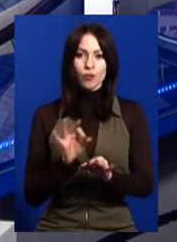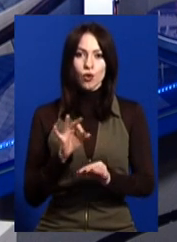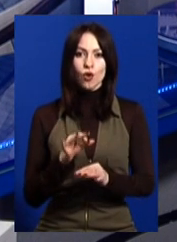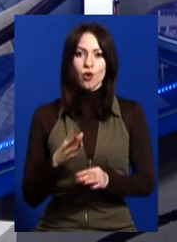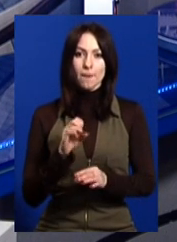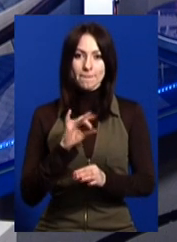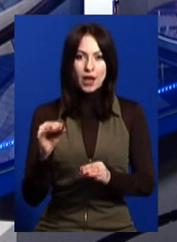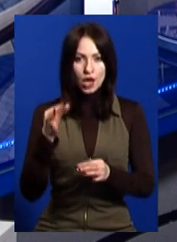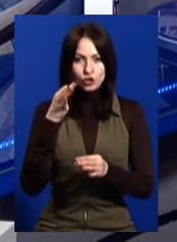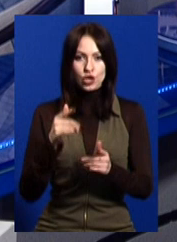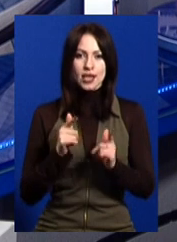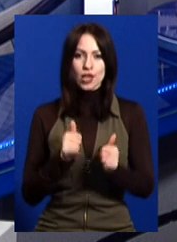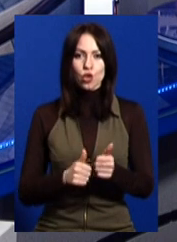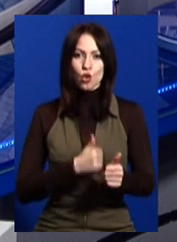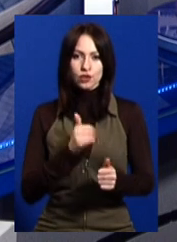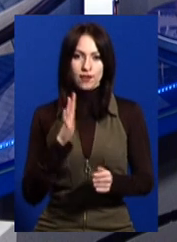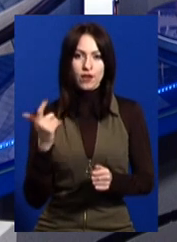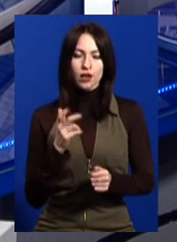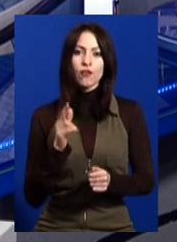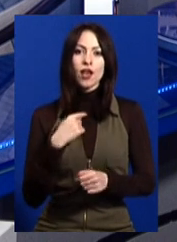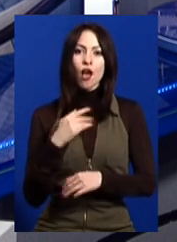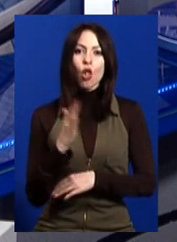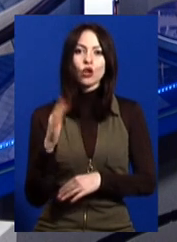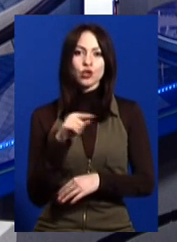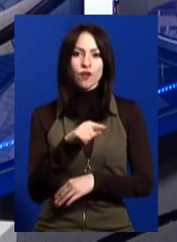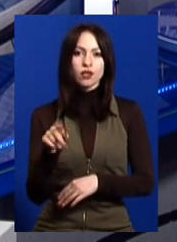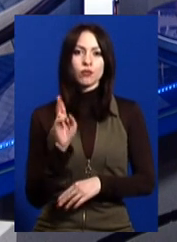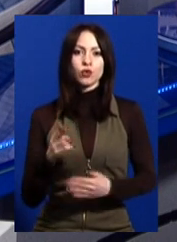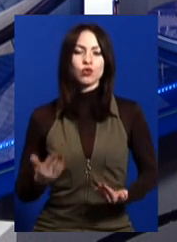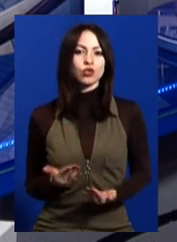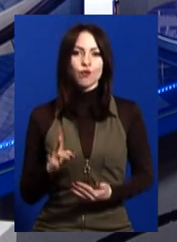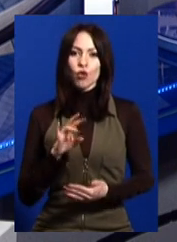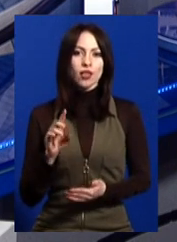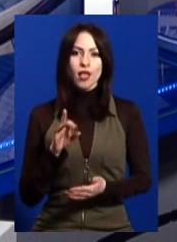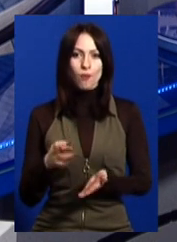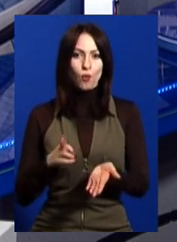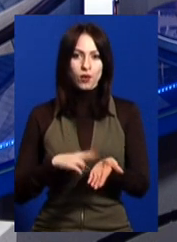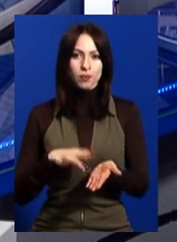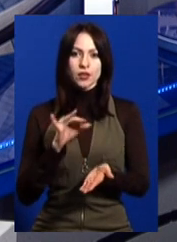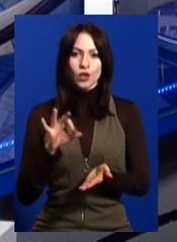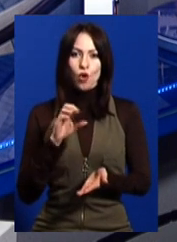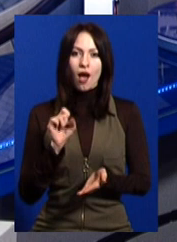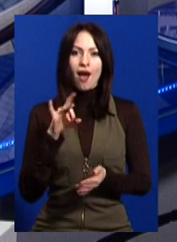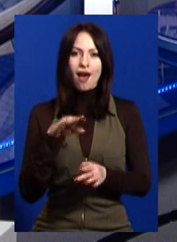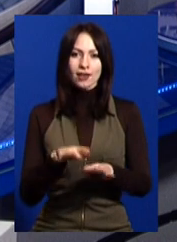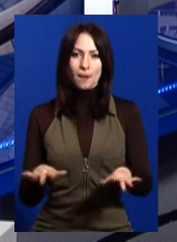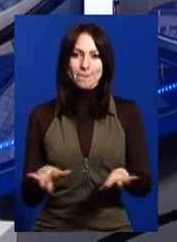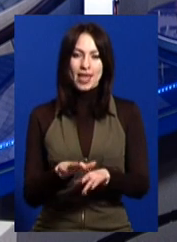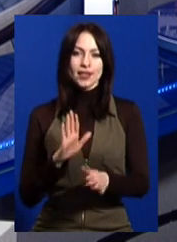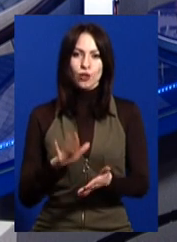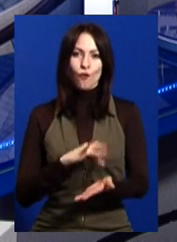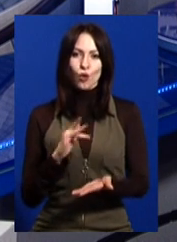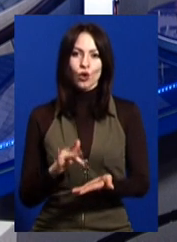марш рівності у Харкові, як голосувати тим, хто проживає не за пропискою, та про арт-піаніно у місті.